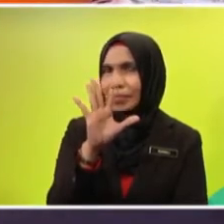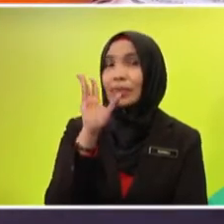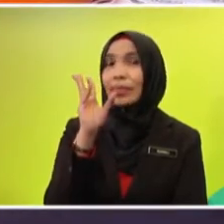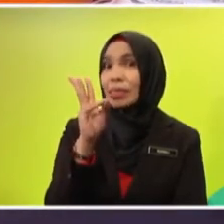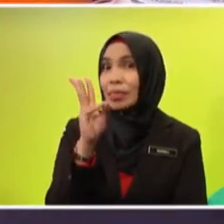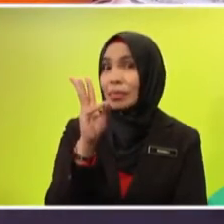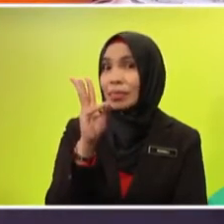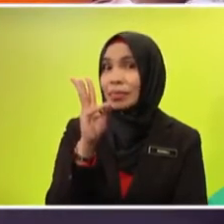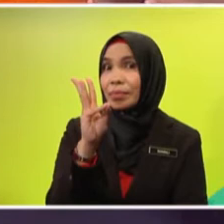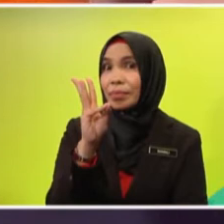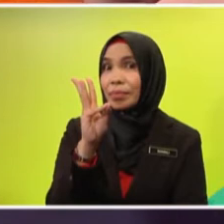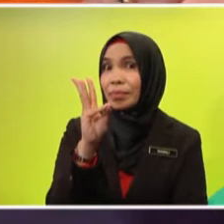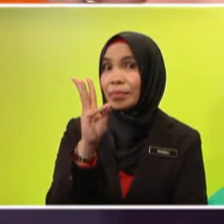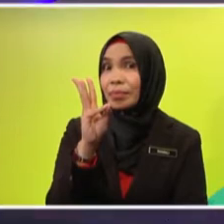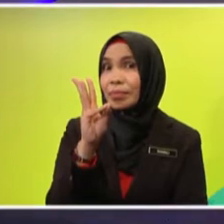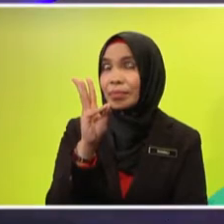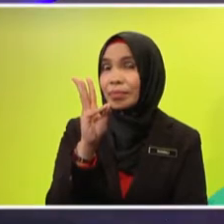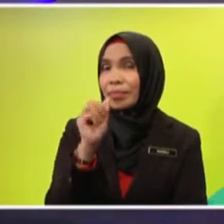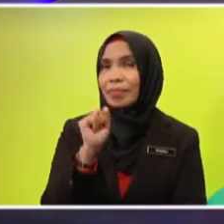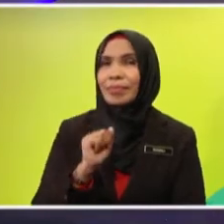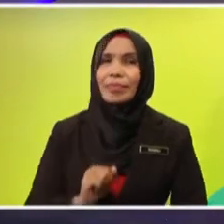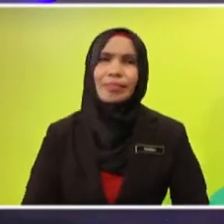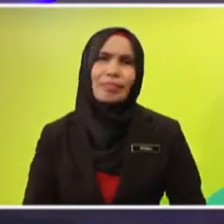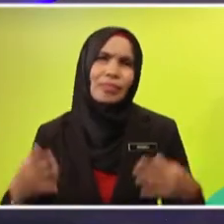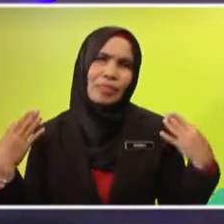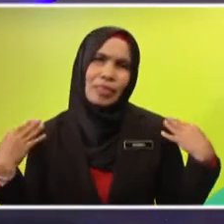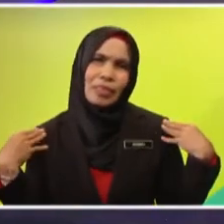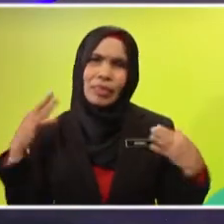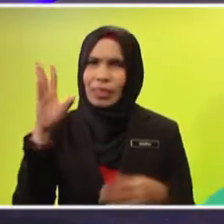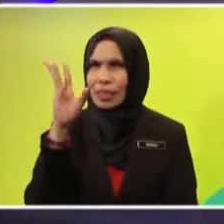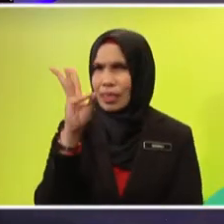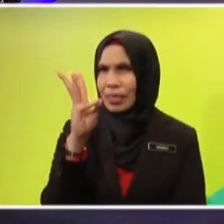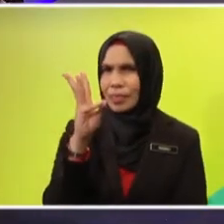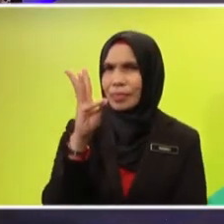66 baik aduh ada